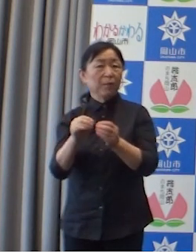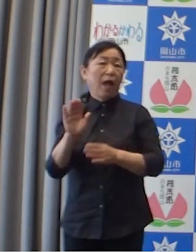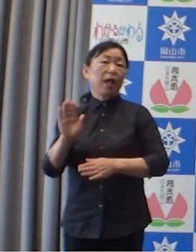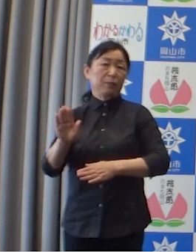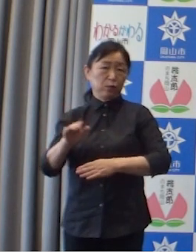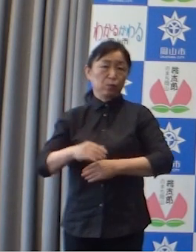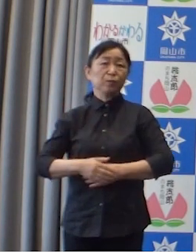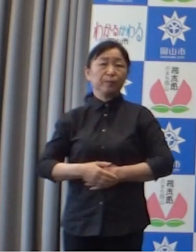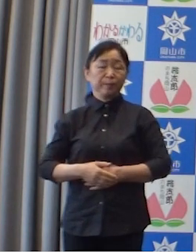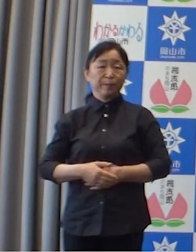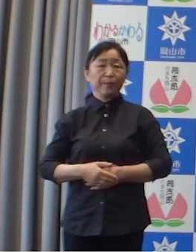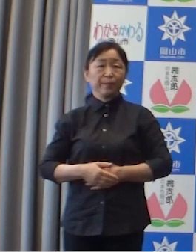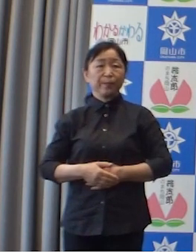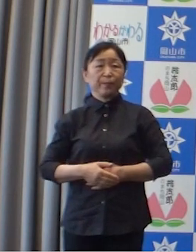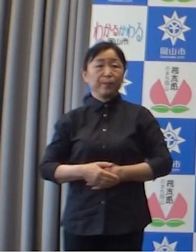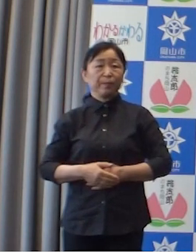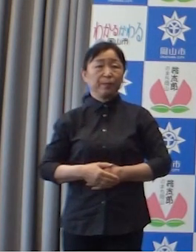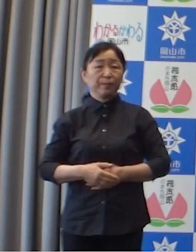ということであります。